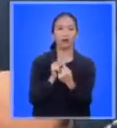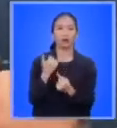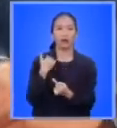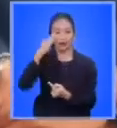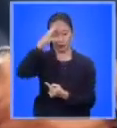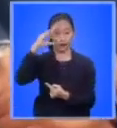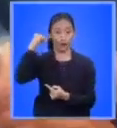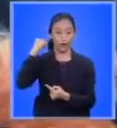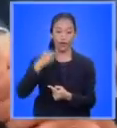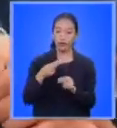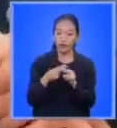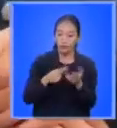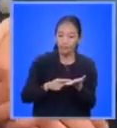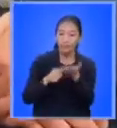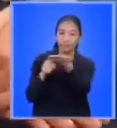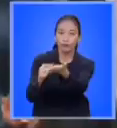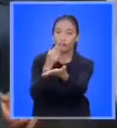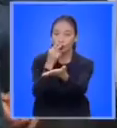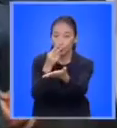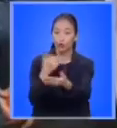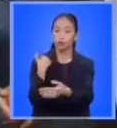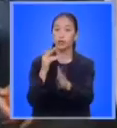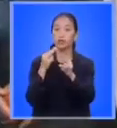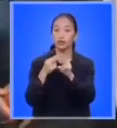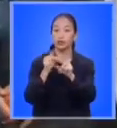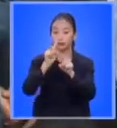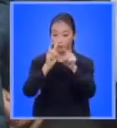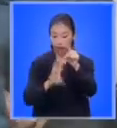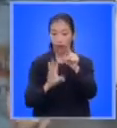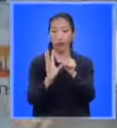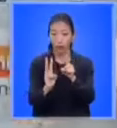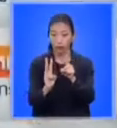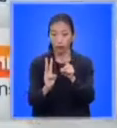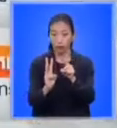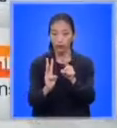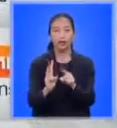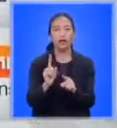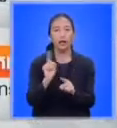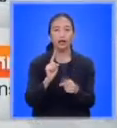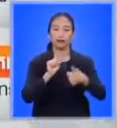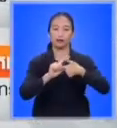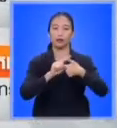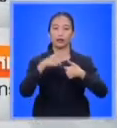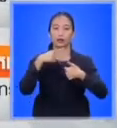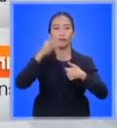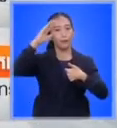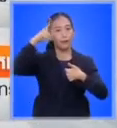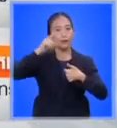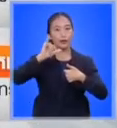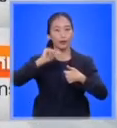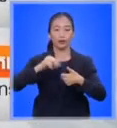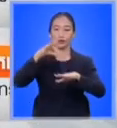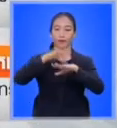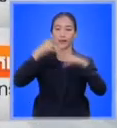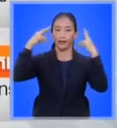โดยรัฐมนตรีตามที่ฝ่ายค้านยื่นขออภิปรายนะครับมี6รายชื่อประกอบไปด้วยพลเอกประยุทธ์จันทร์โอชานายกรัฐมนตรี